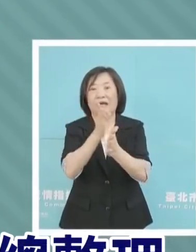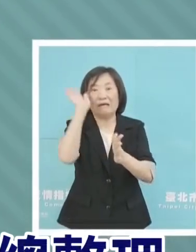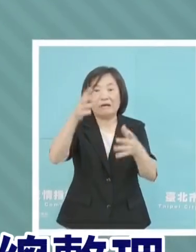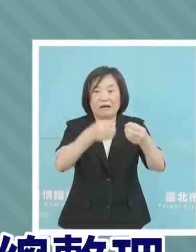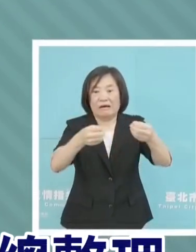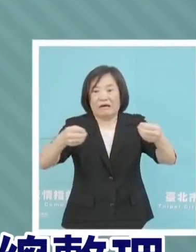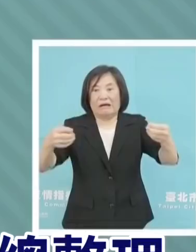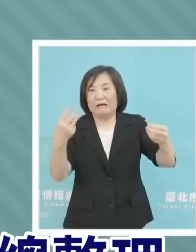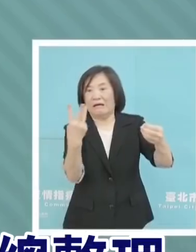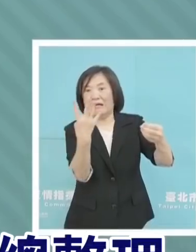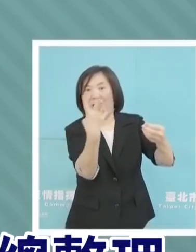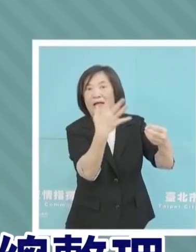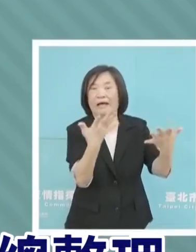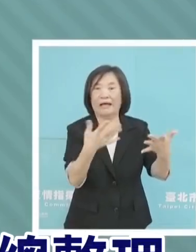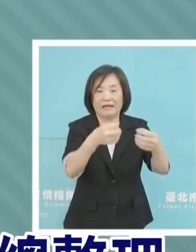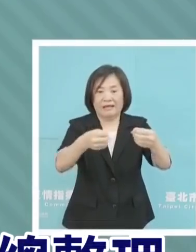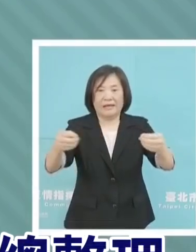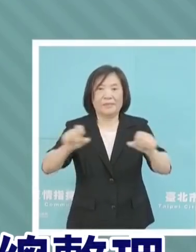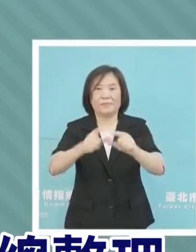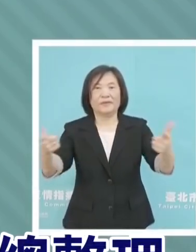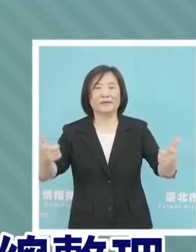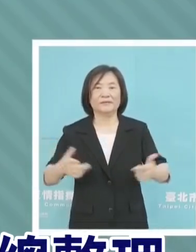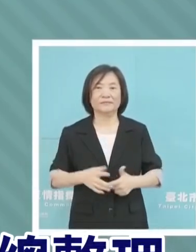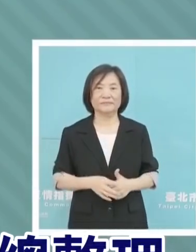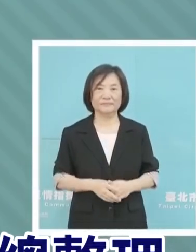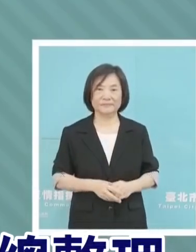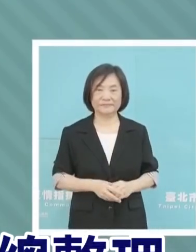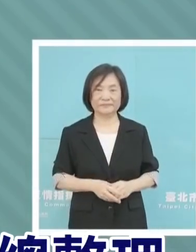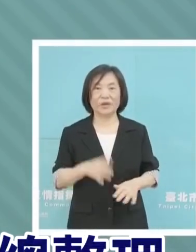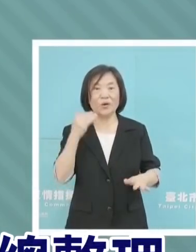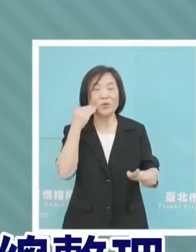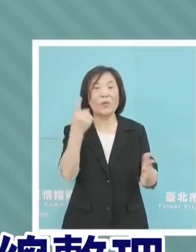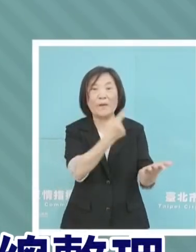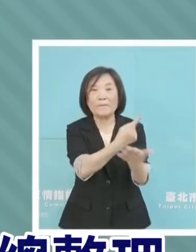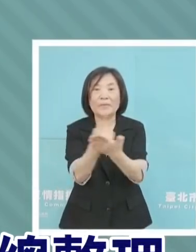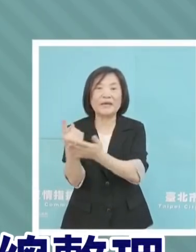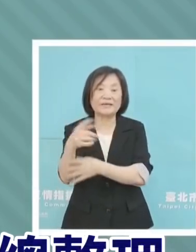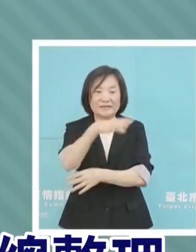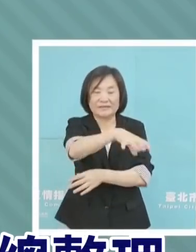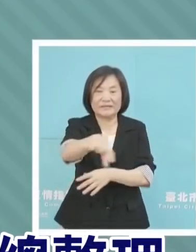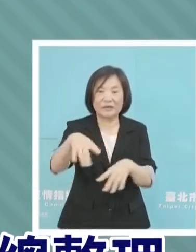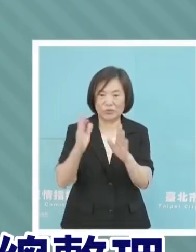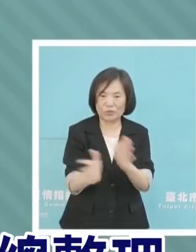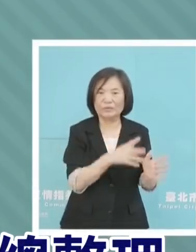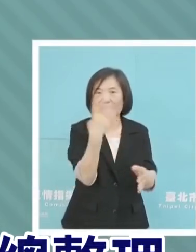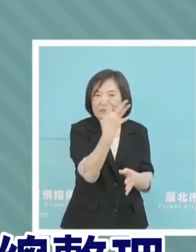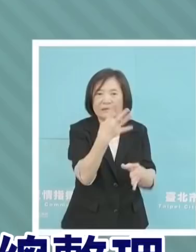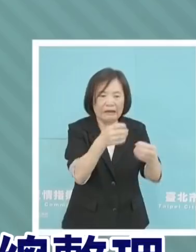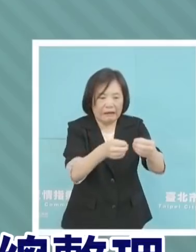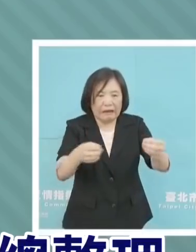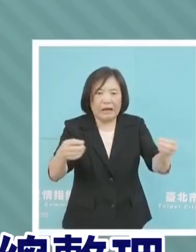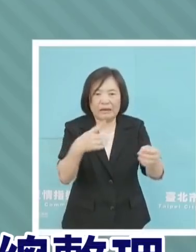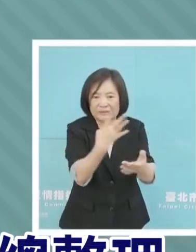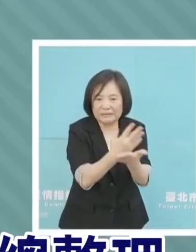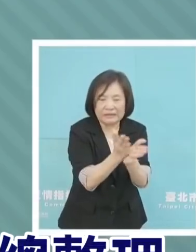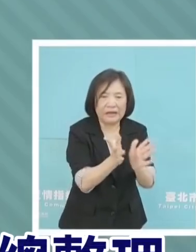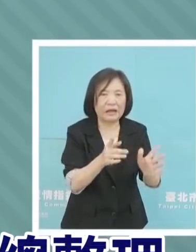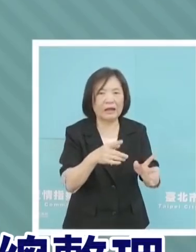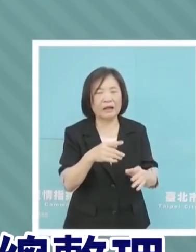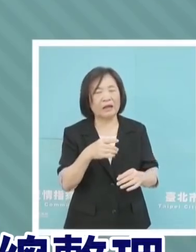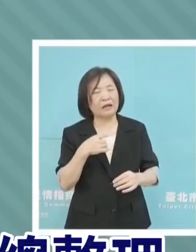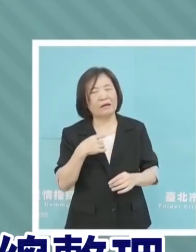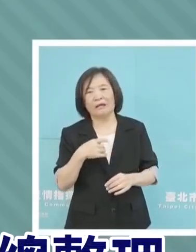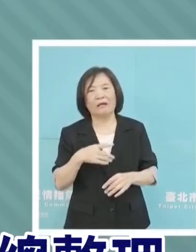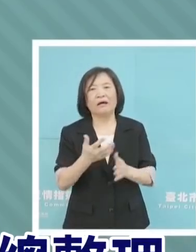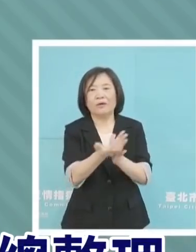甚至4种，所以如果每一个接种点都要准备4种或怎样，这个除非用